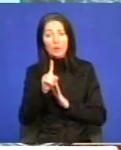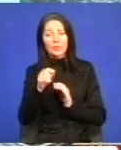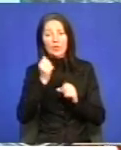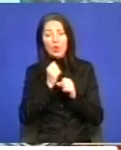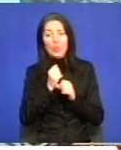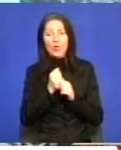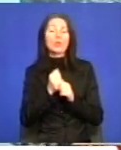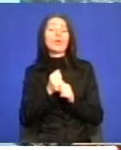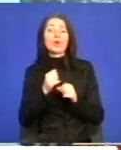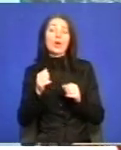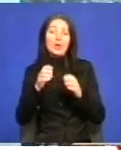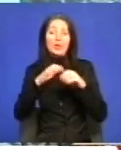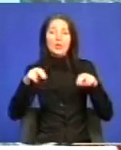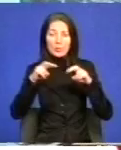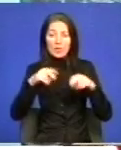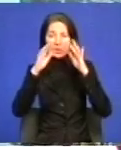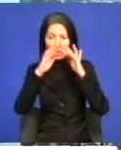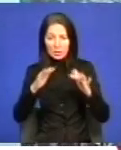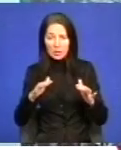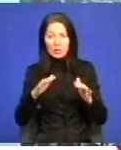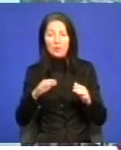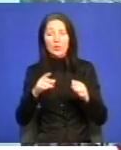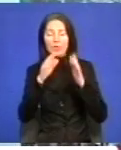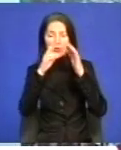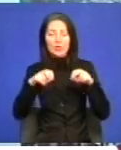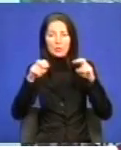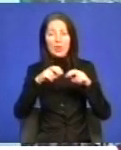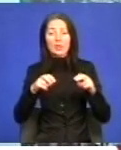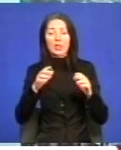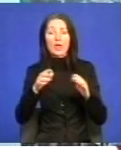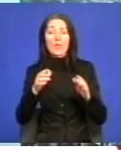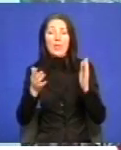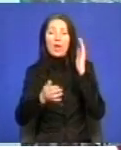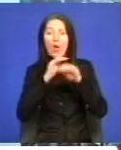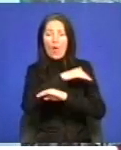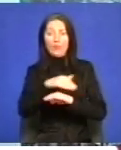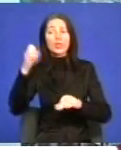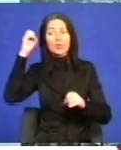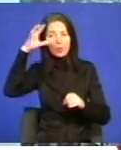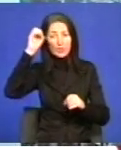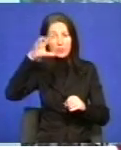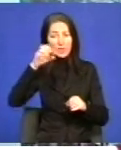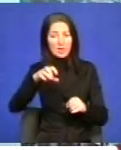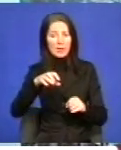вуличної ілюмінації, а також з демонтажу ялинки, новорічної ялинки. Значить,